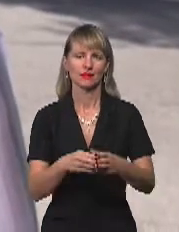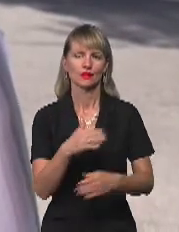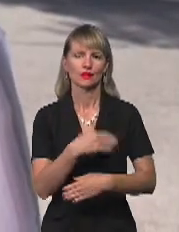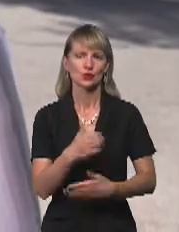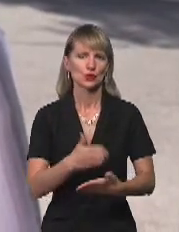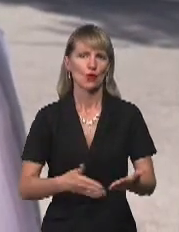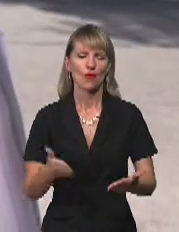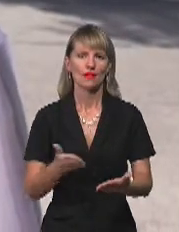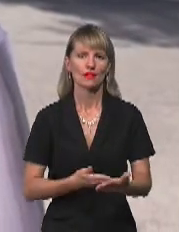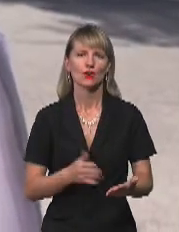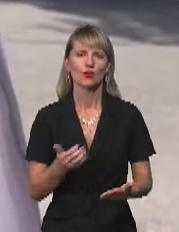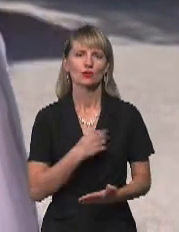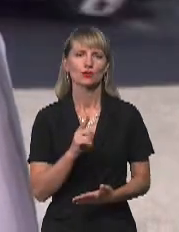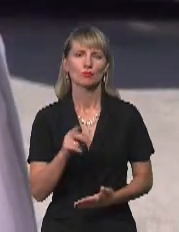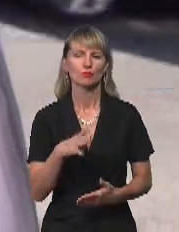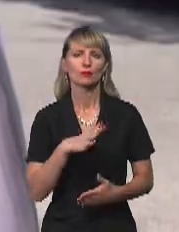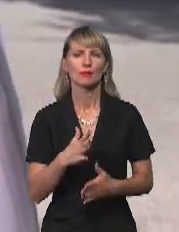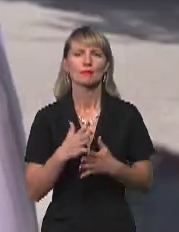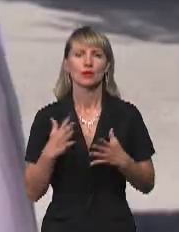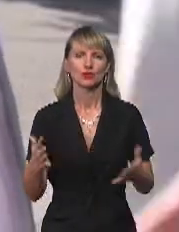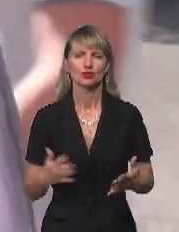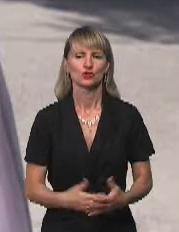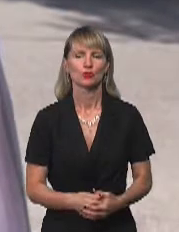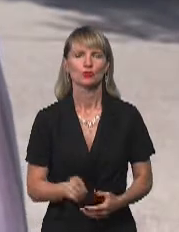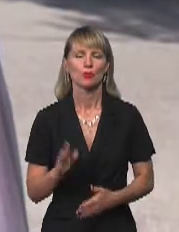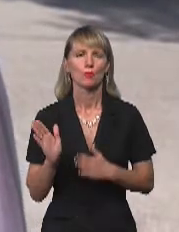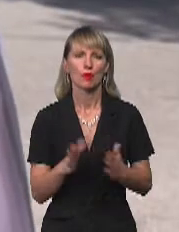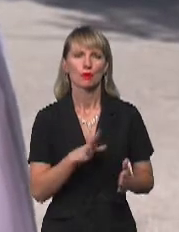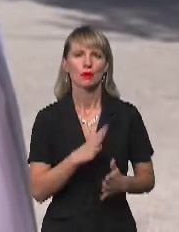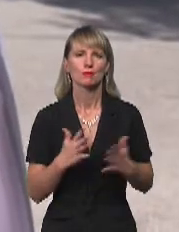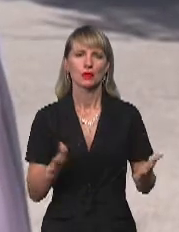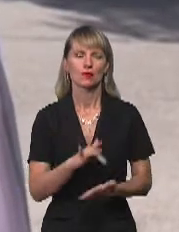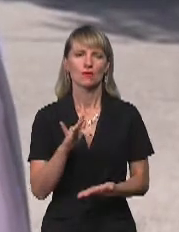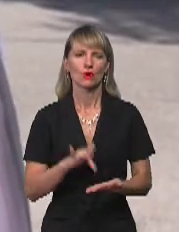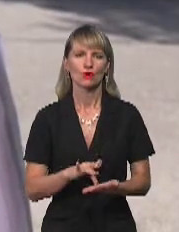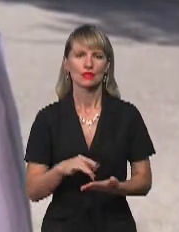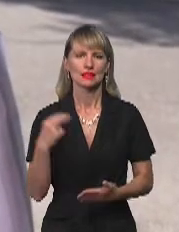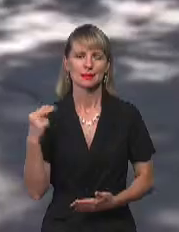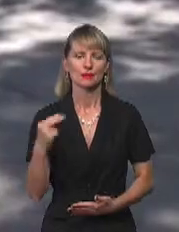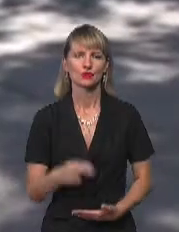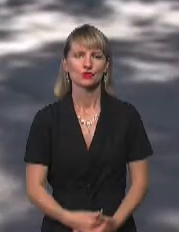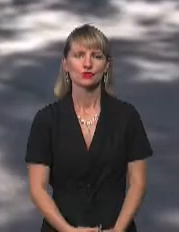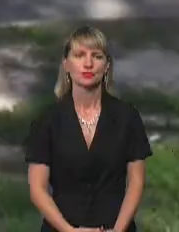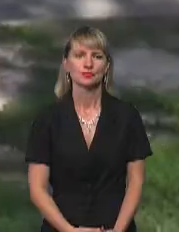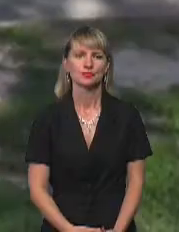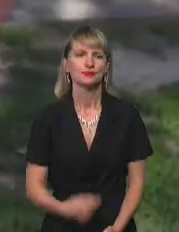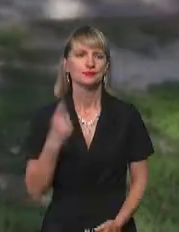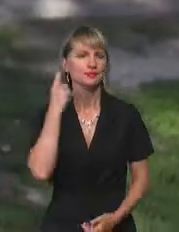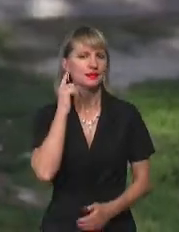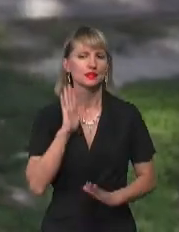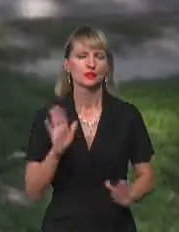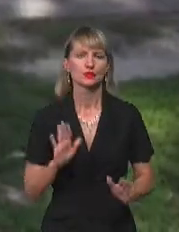Зовсім. Хотілося б, щоб їх більше було. І щоб порядку було більше в місті, в місті Запоріжжі. Ні, не чула.